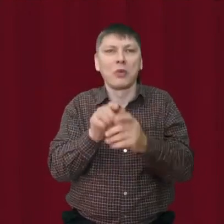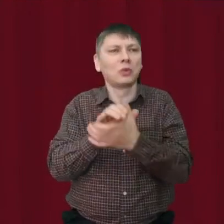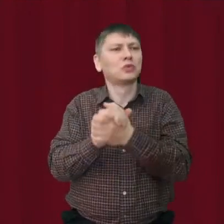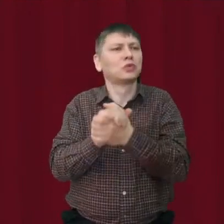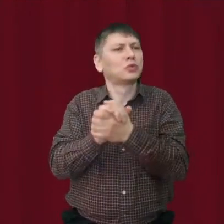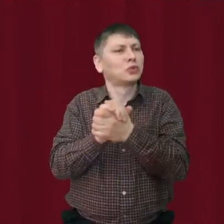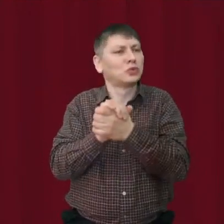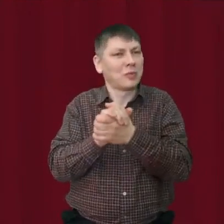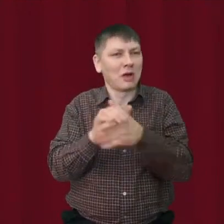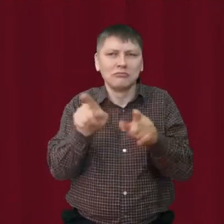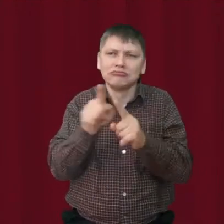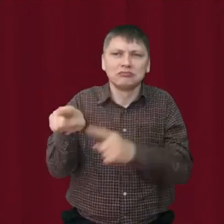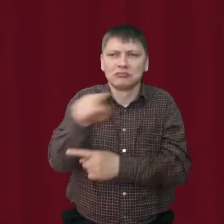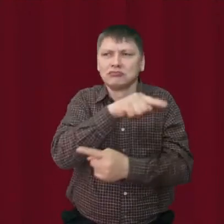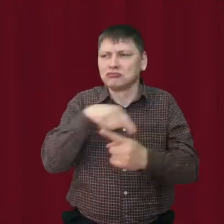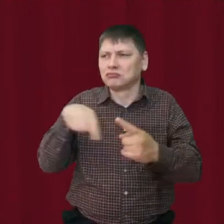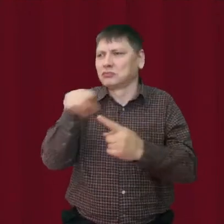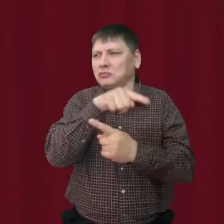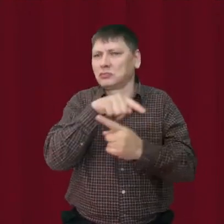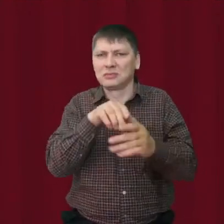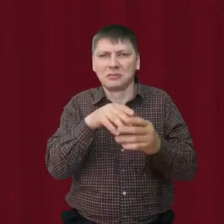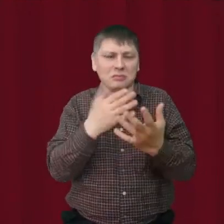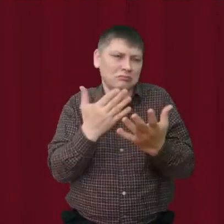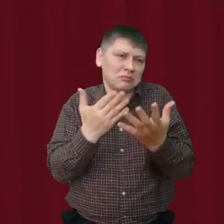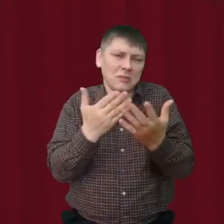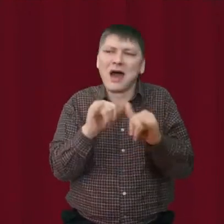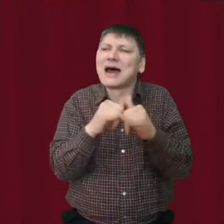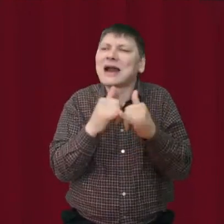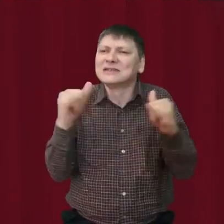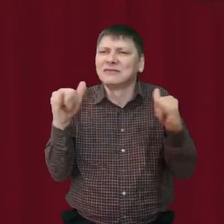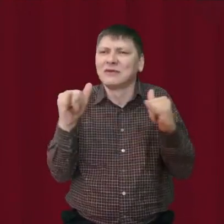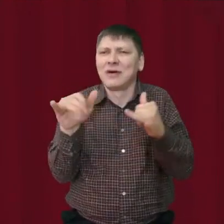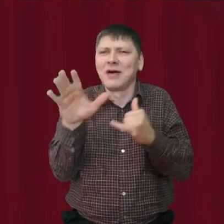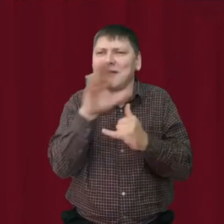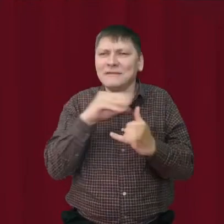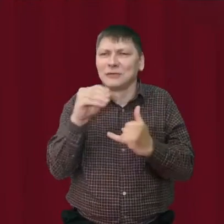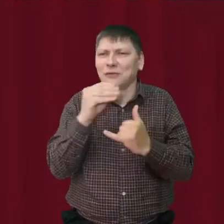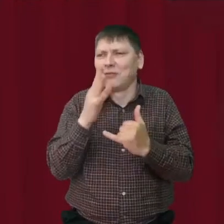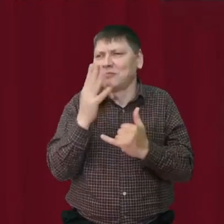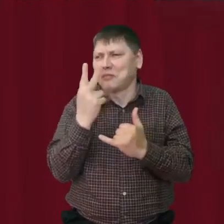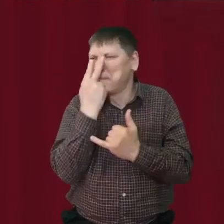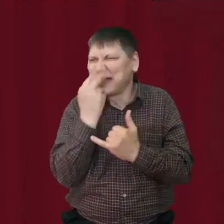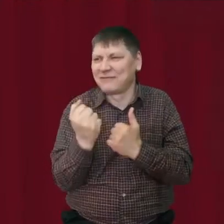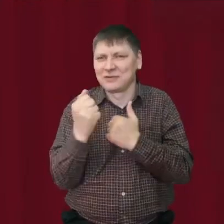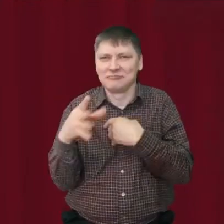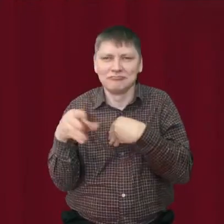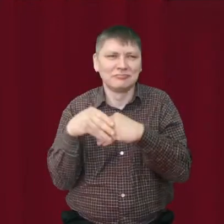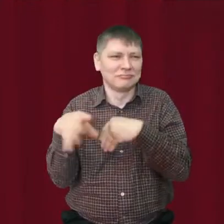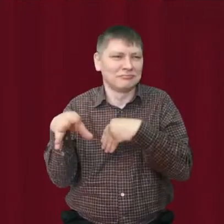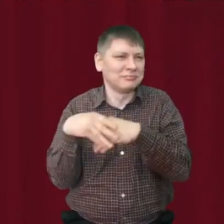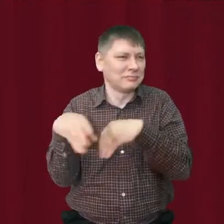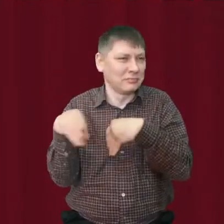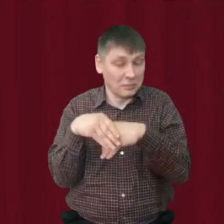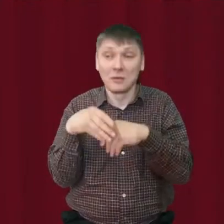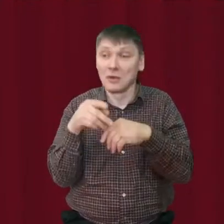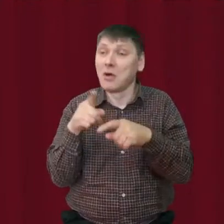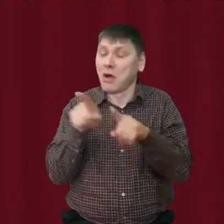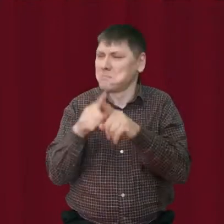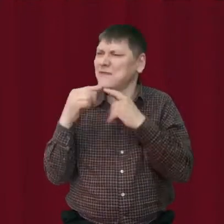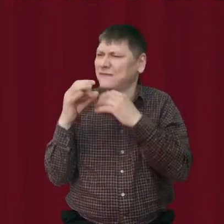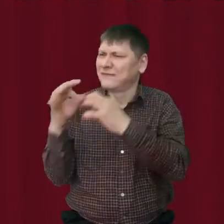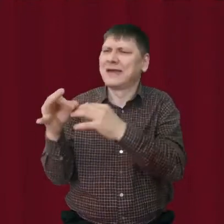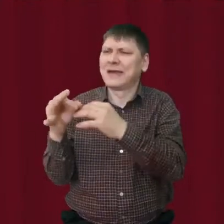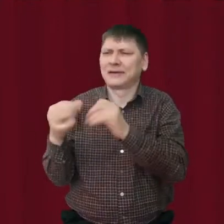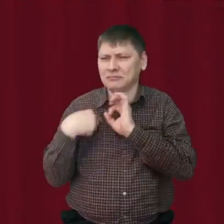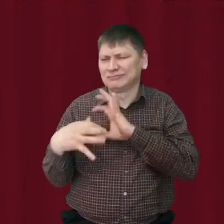в целом семейных, то, что развивается в течение жизни. Это слово говорит о такой особой преданности,